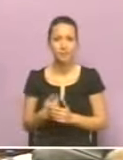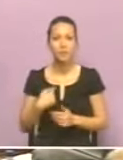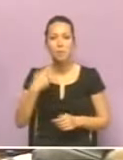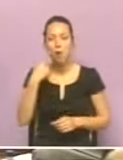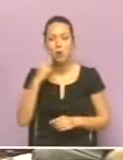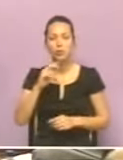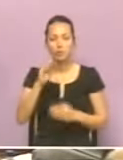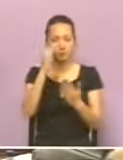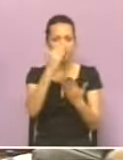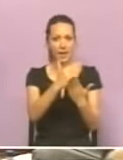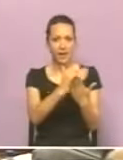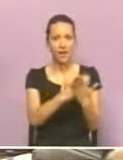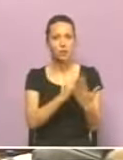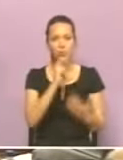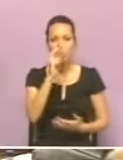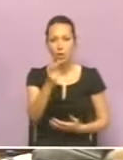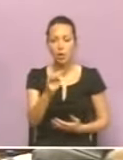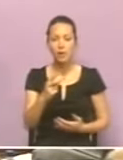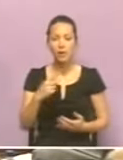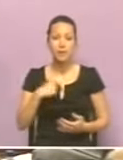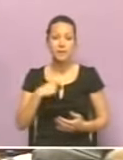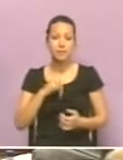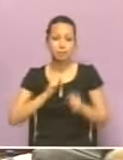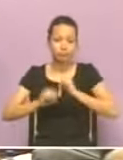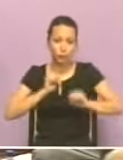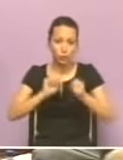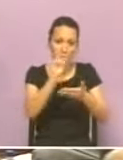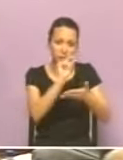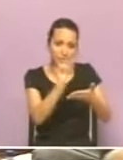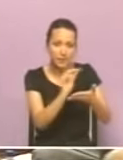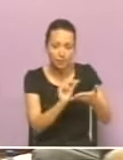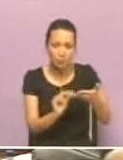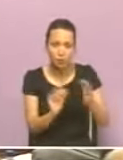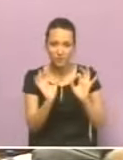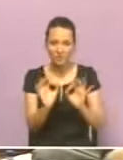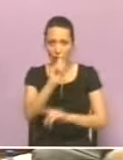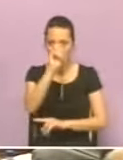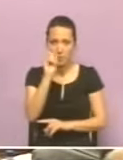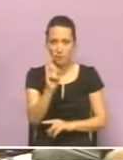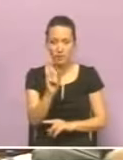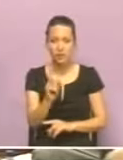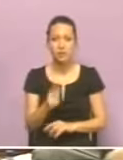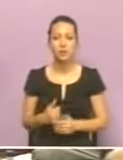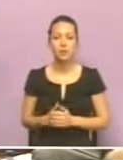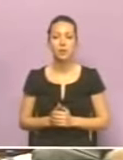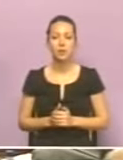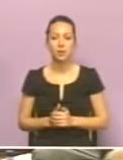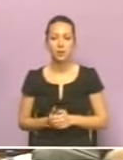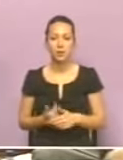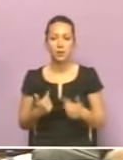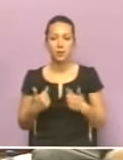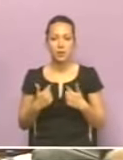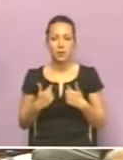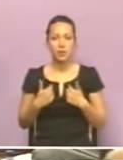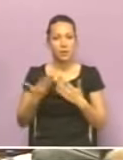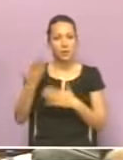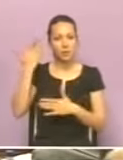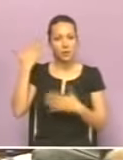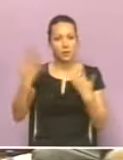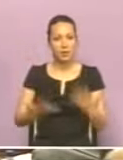redom da odgovorim, pošto sam se trudio da zapišem gotovo svako pitanje. Iako sam ja pre 10 godina